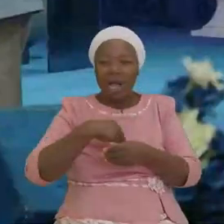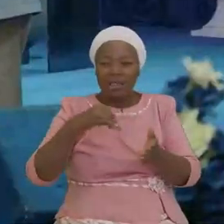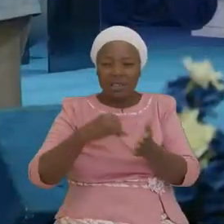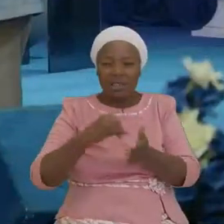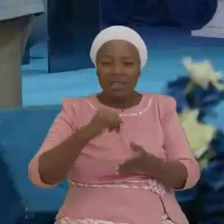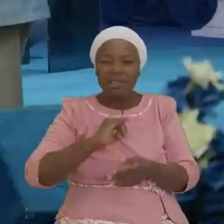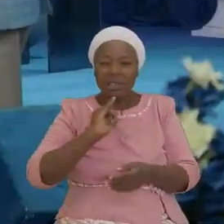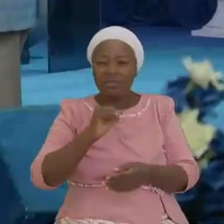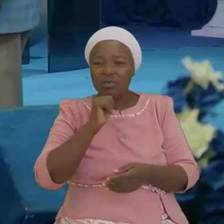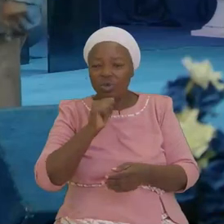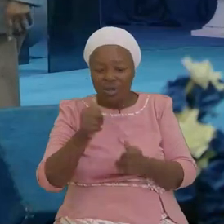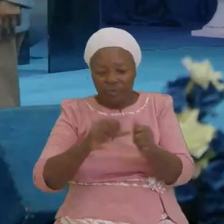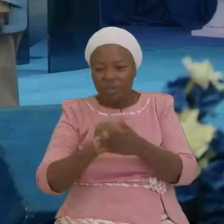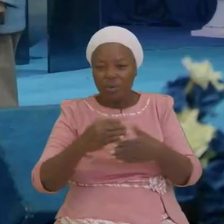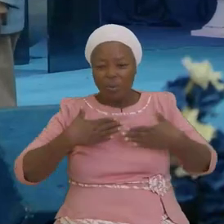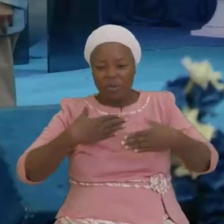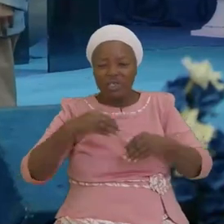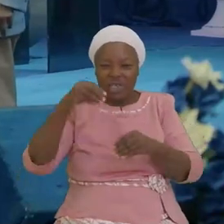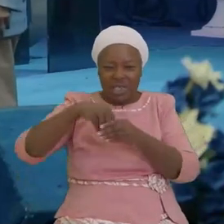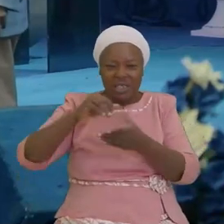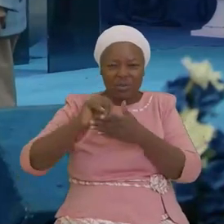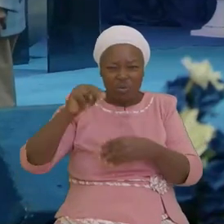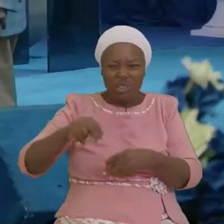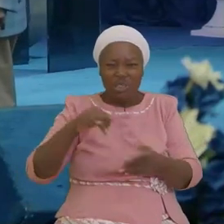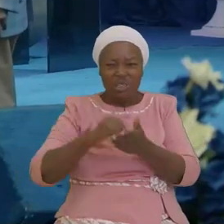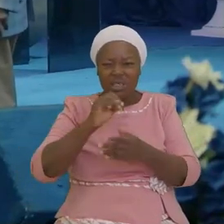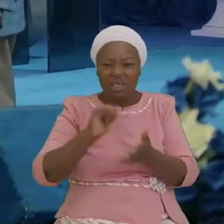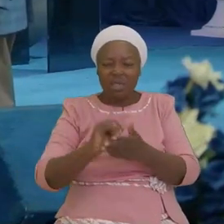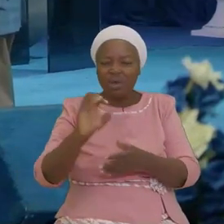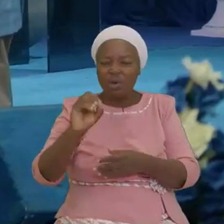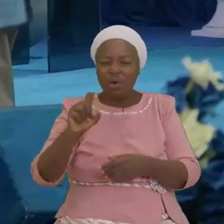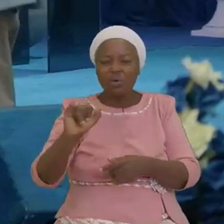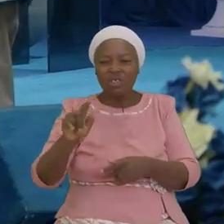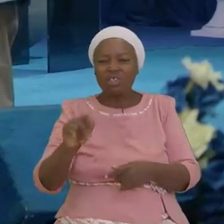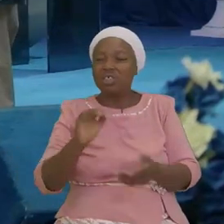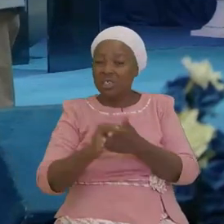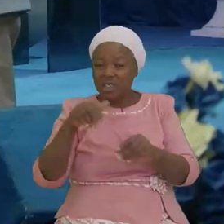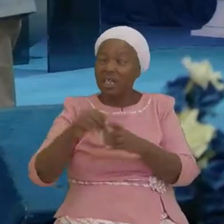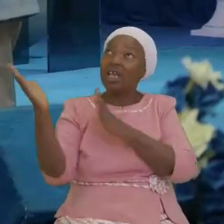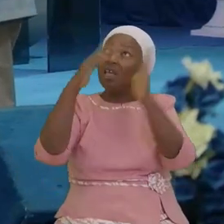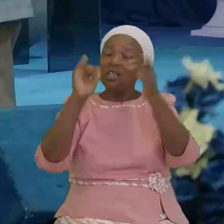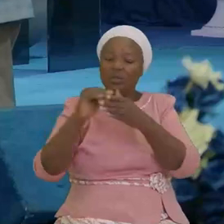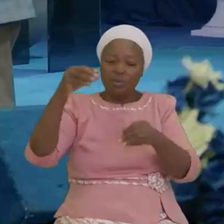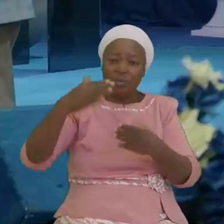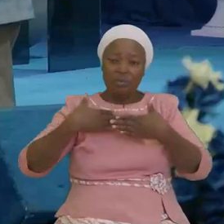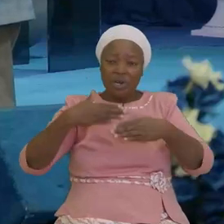Vous respirez, vous inspirez l'air. Ce n'est pas tout ce que vous inspirez